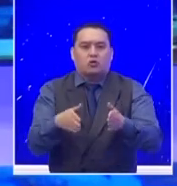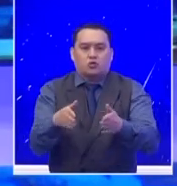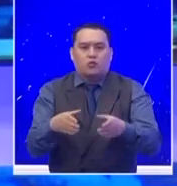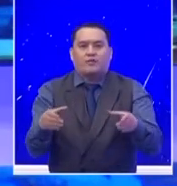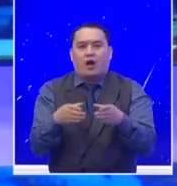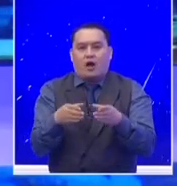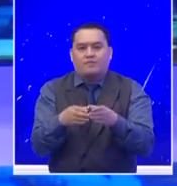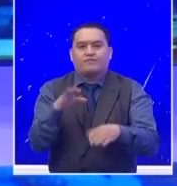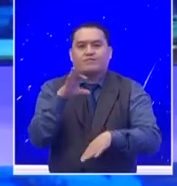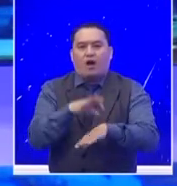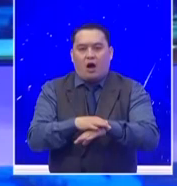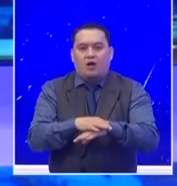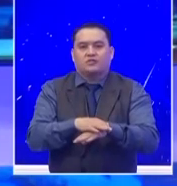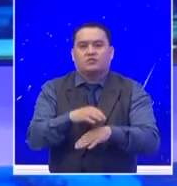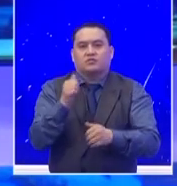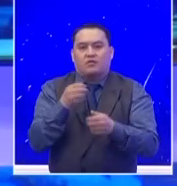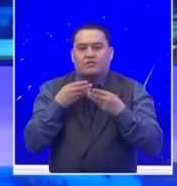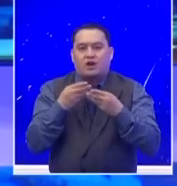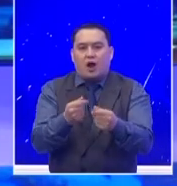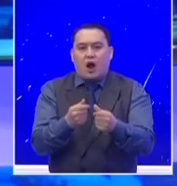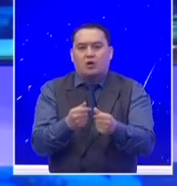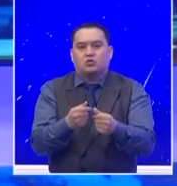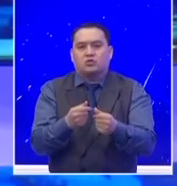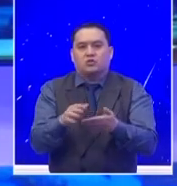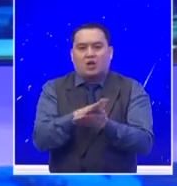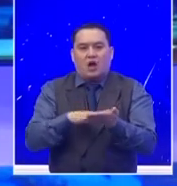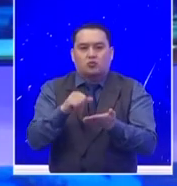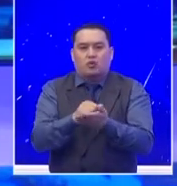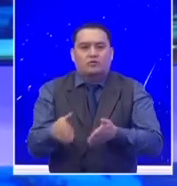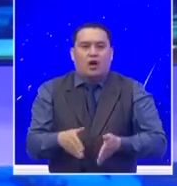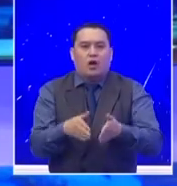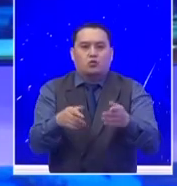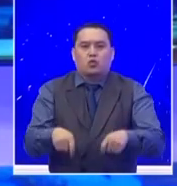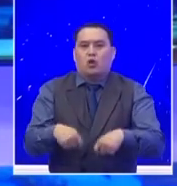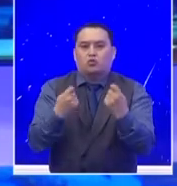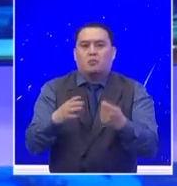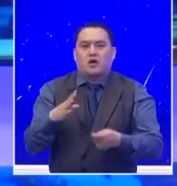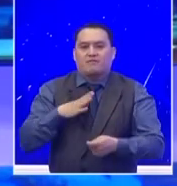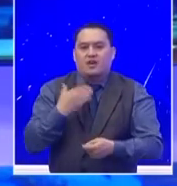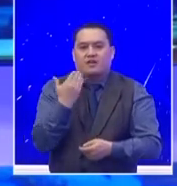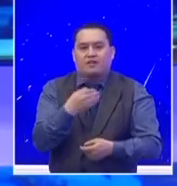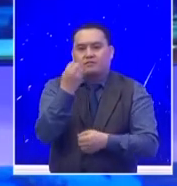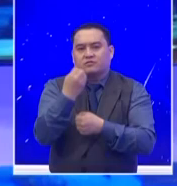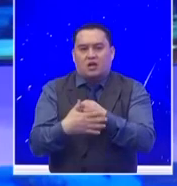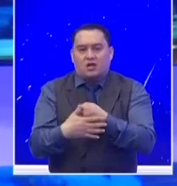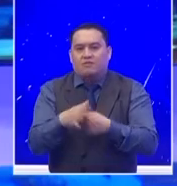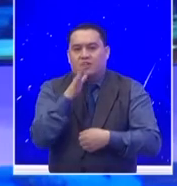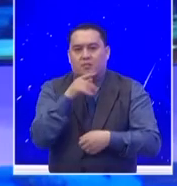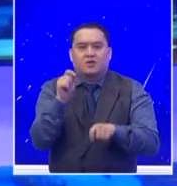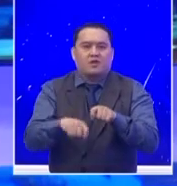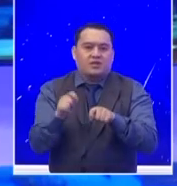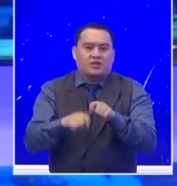активов. Какие факторы чаще всего влияют на преждевременный износ дорог, какие нарушения были выявлены центром за период